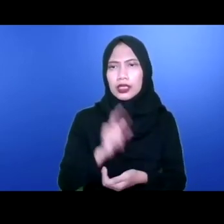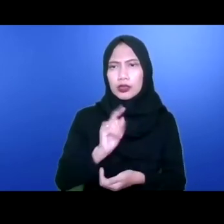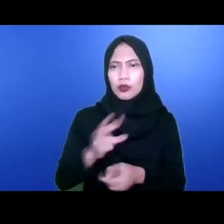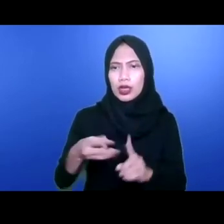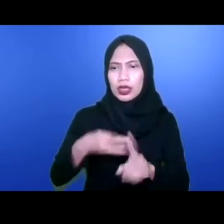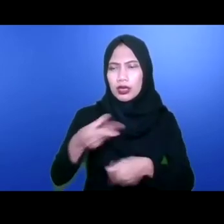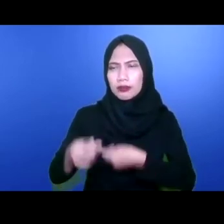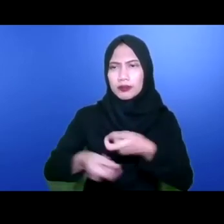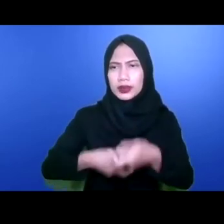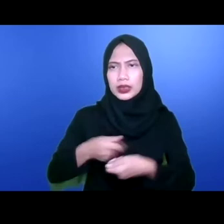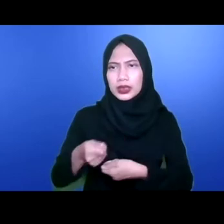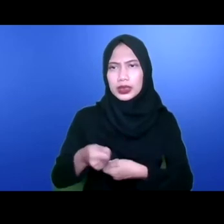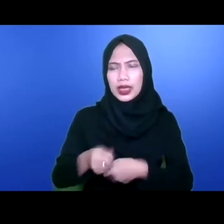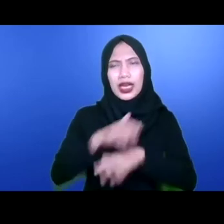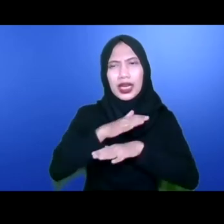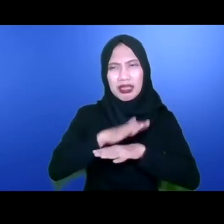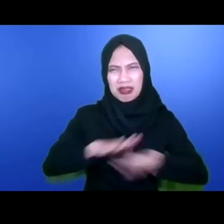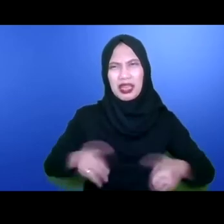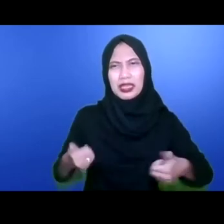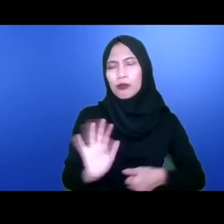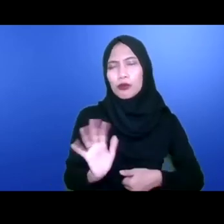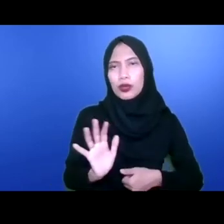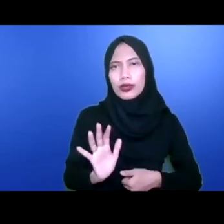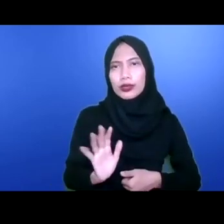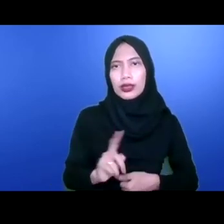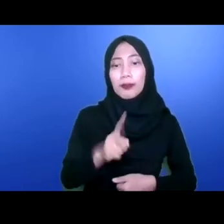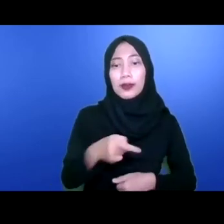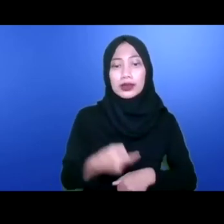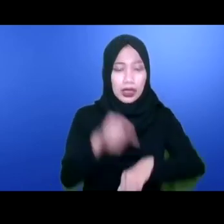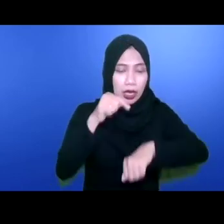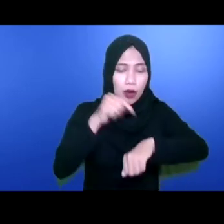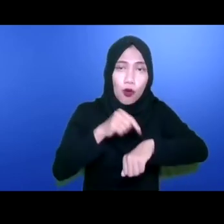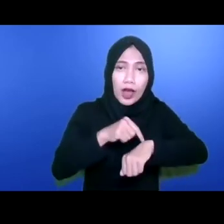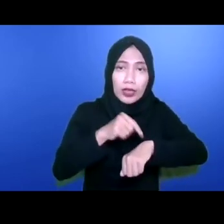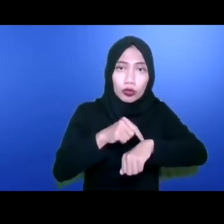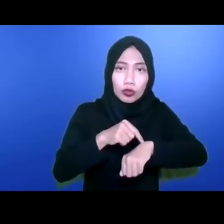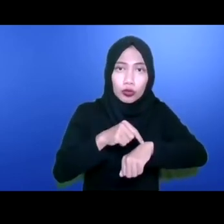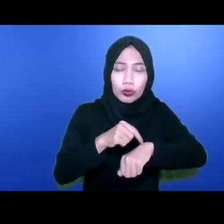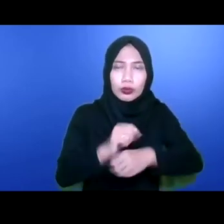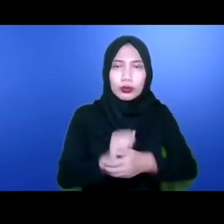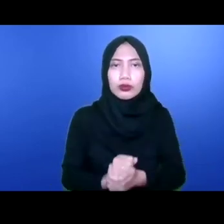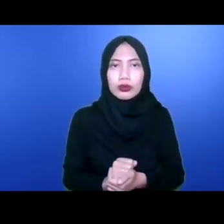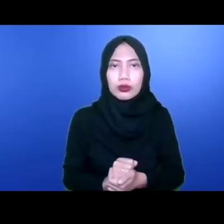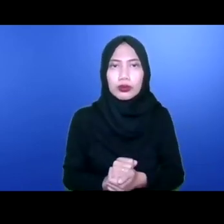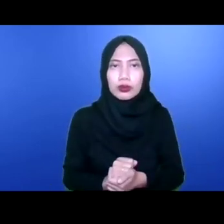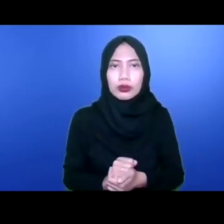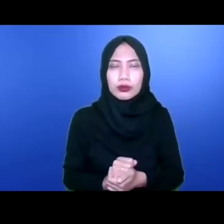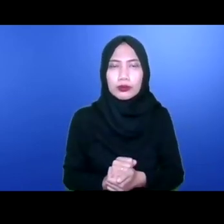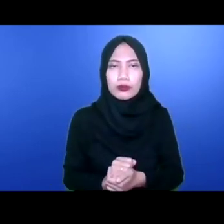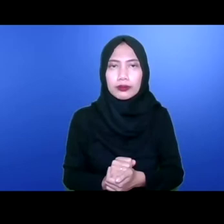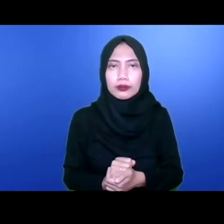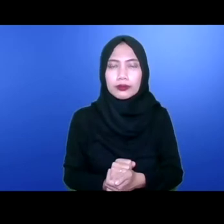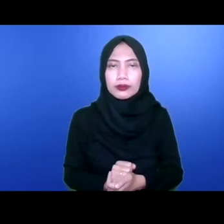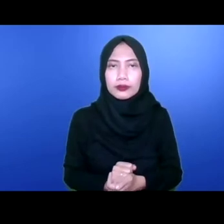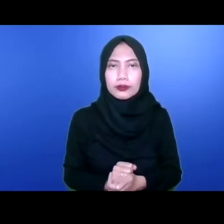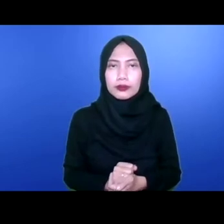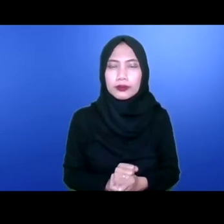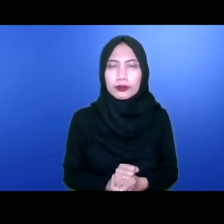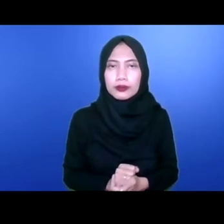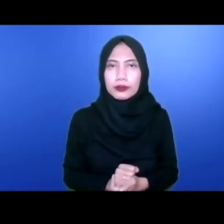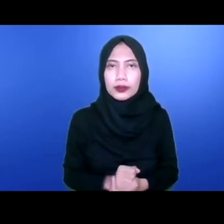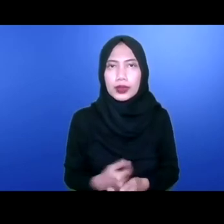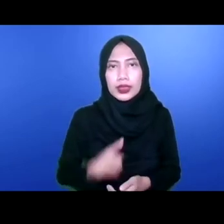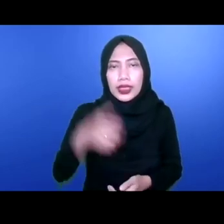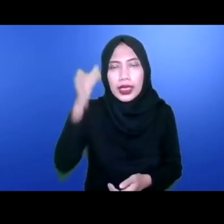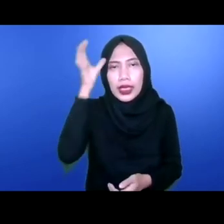profitable. Karena mainnya tiny money. Dengan cost center yang sangat besar. Mungkin nggak tahu, surveinya